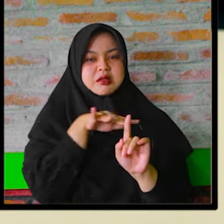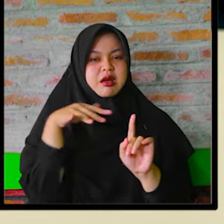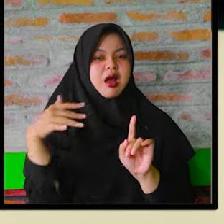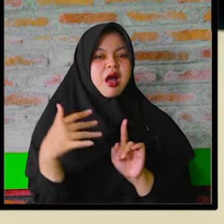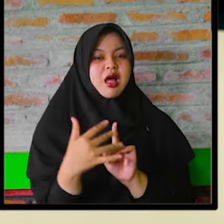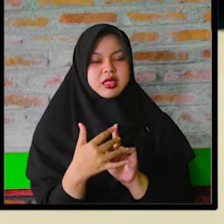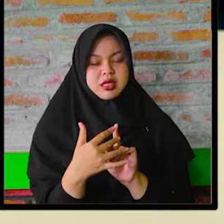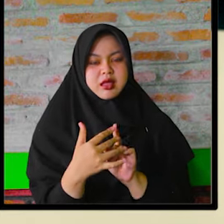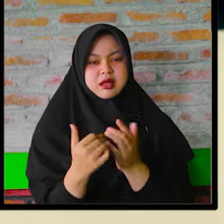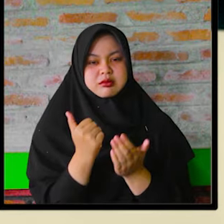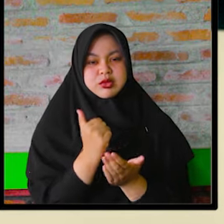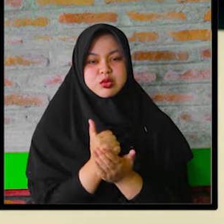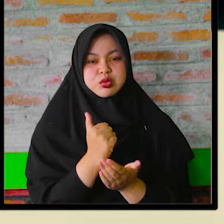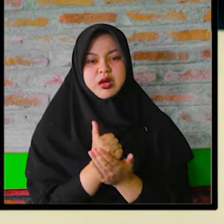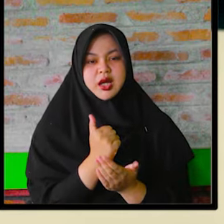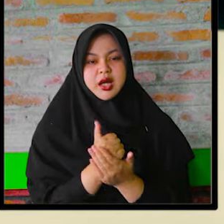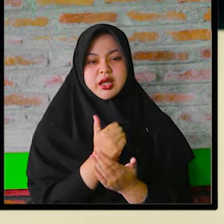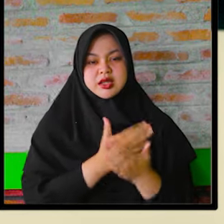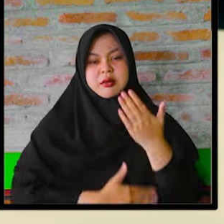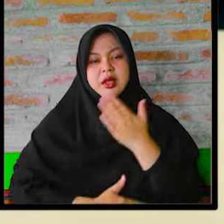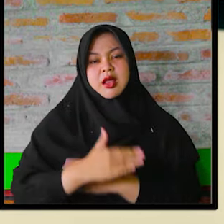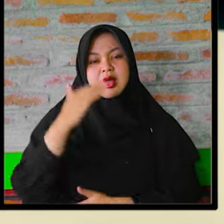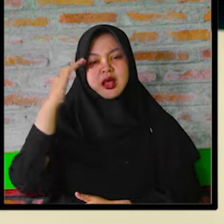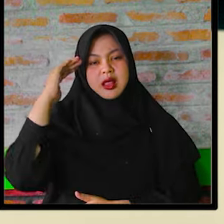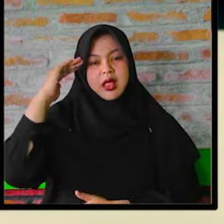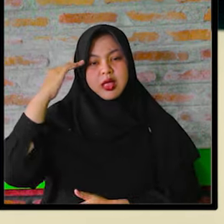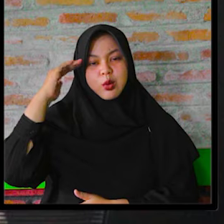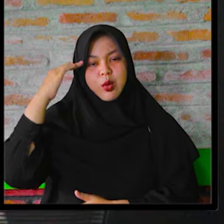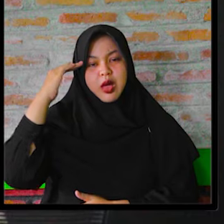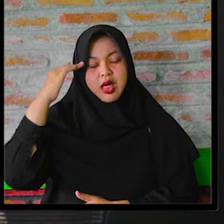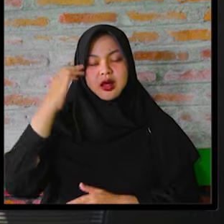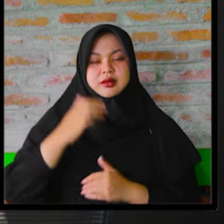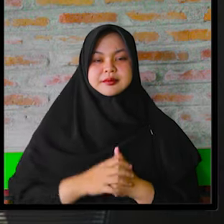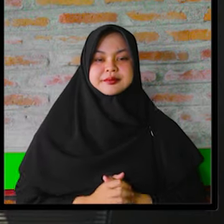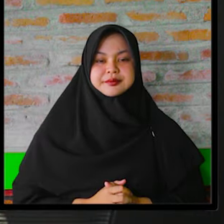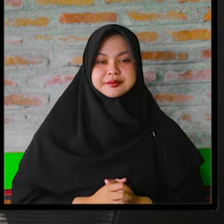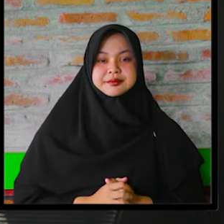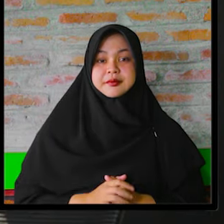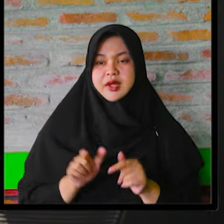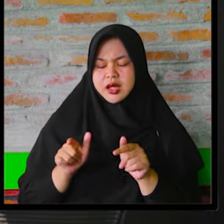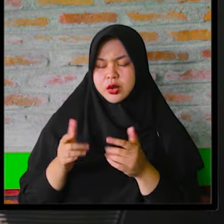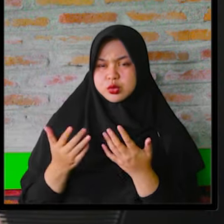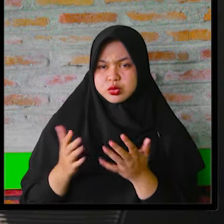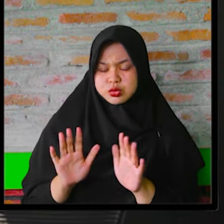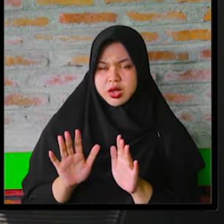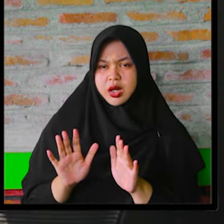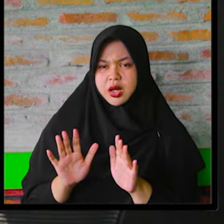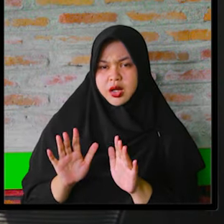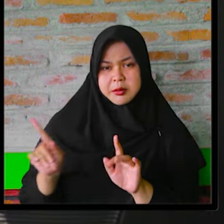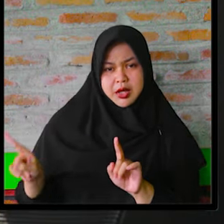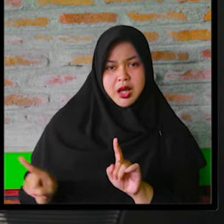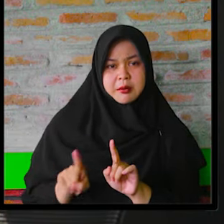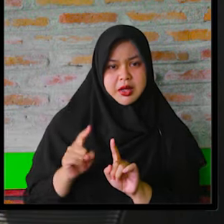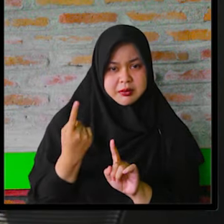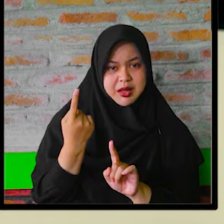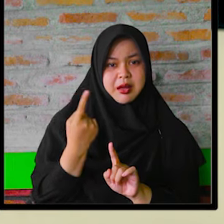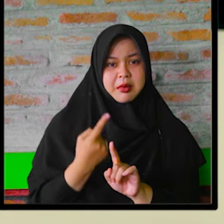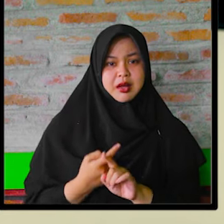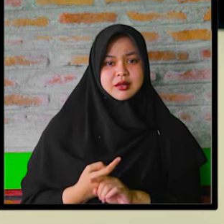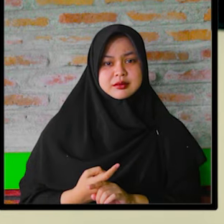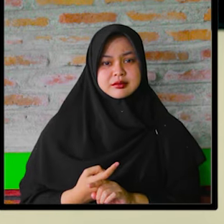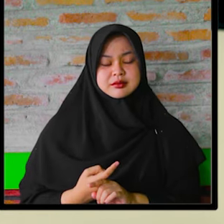waktu itu disabilitasnya kan intelektual gitu iya ee itu sudah ini ya pendampingan pertama itu ya Bu ya